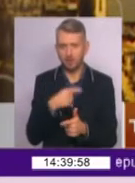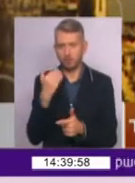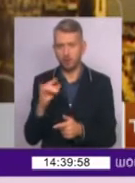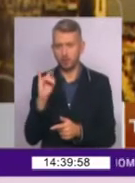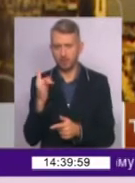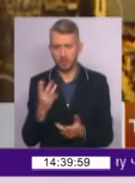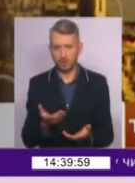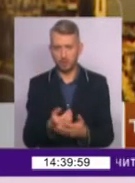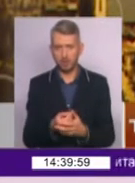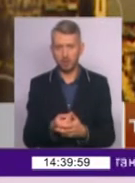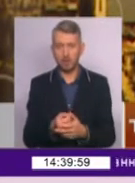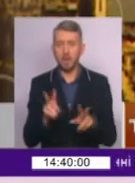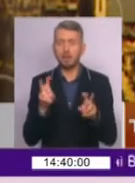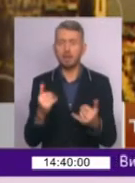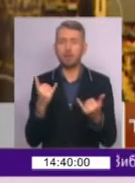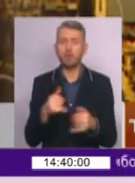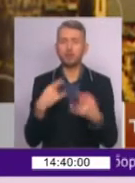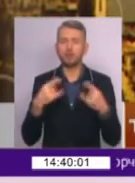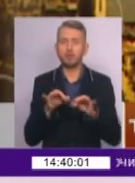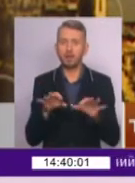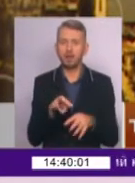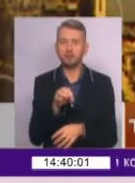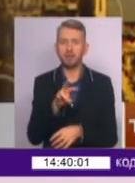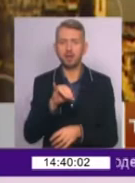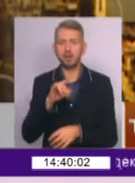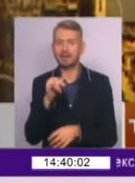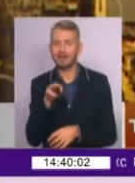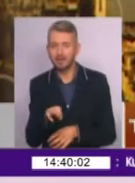Тема сьогоднішньої передачі «Менінгіт». Телефон прямого ефіру